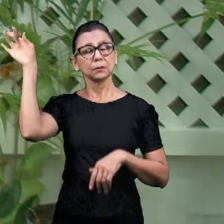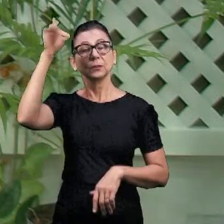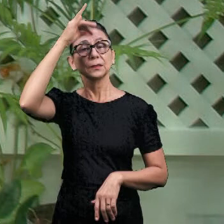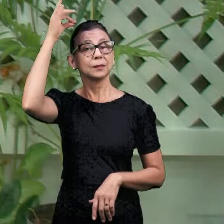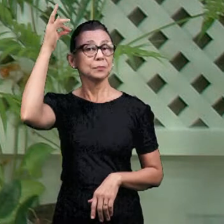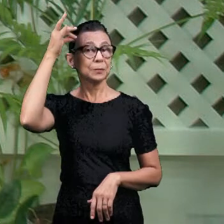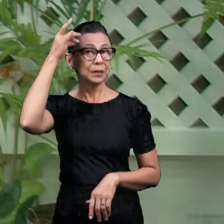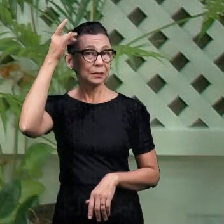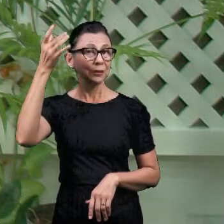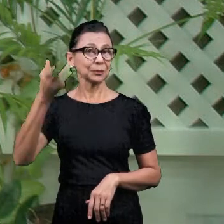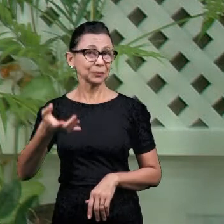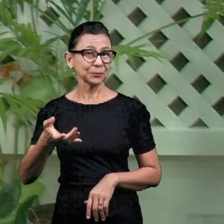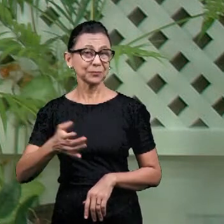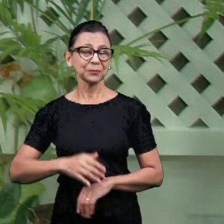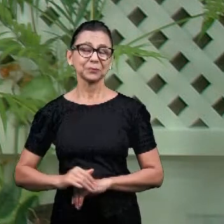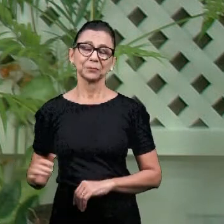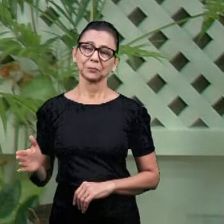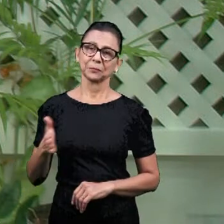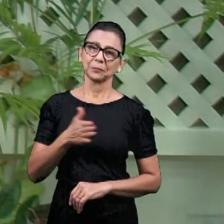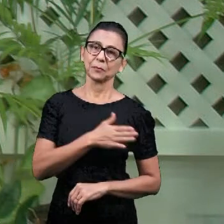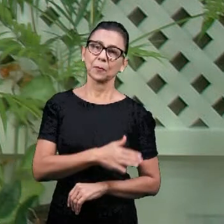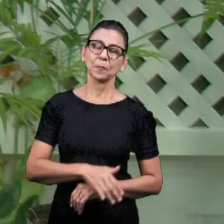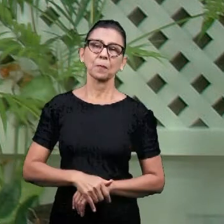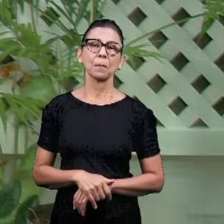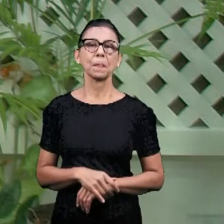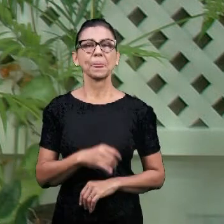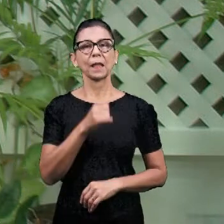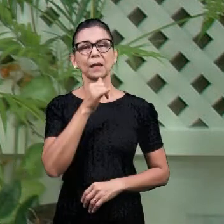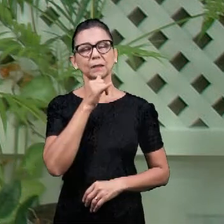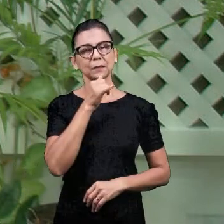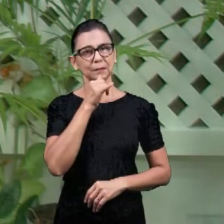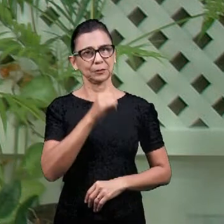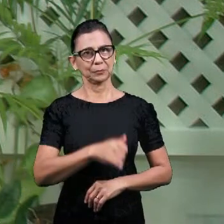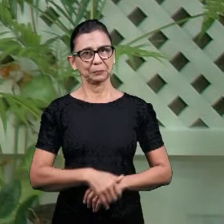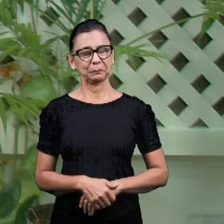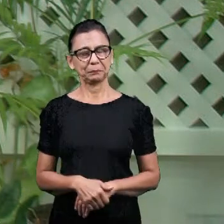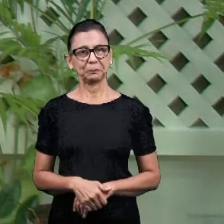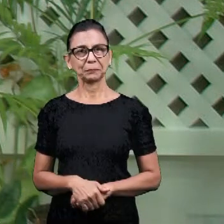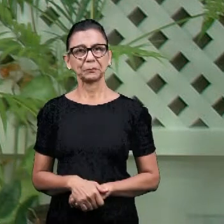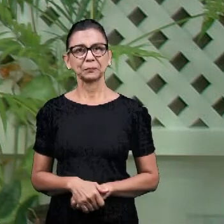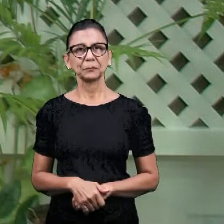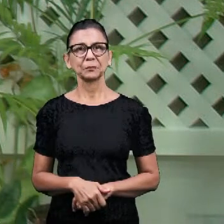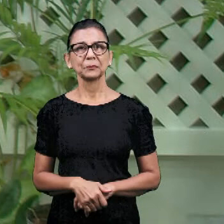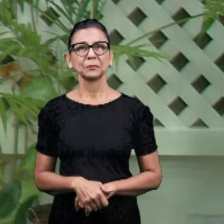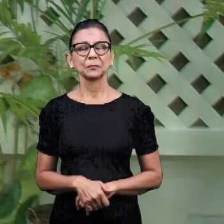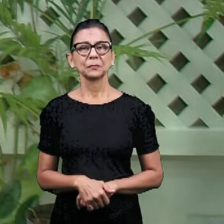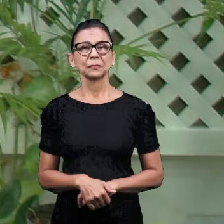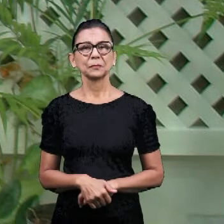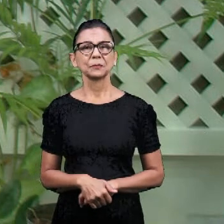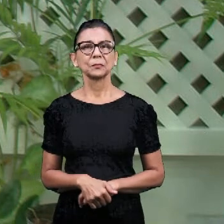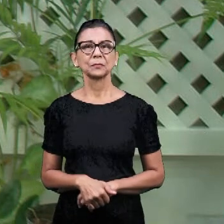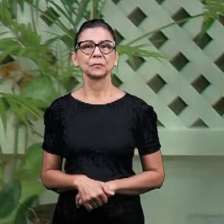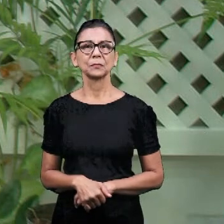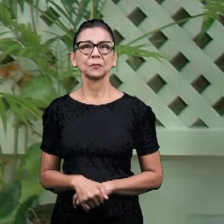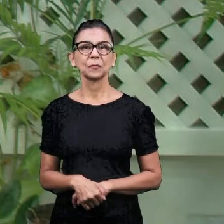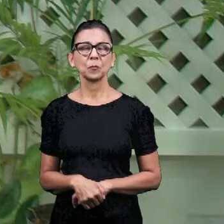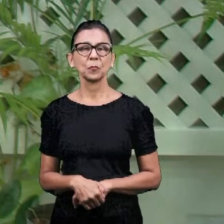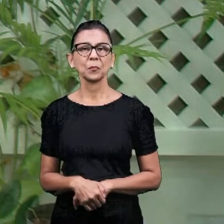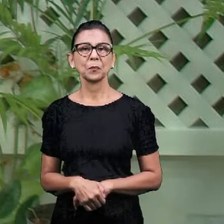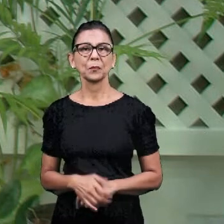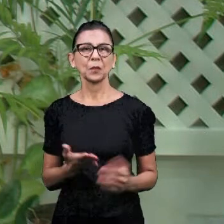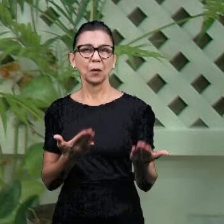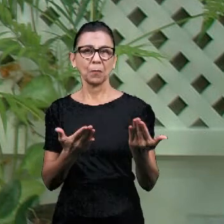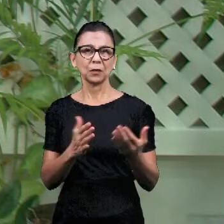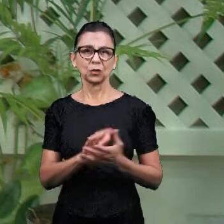Mais je veux dire ici, par exemple, vous voulez voir, ici, il y a une jeune fille qui dit, Pasteur,